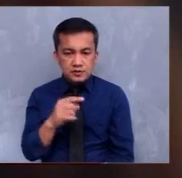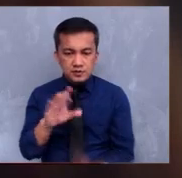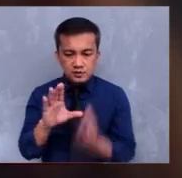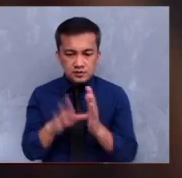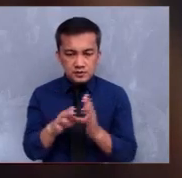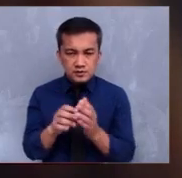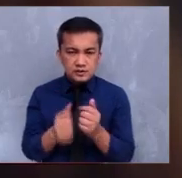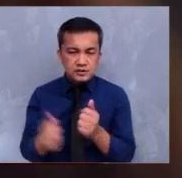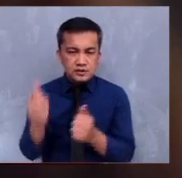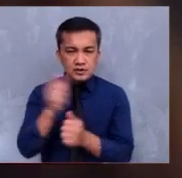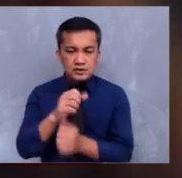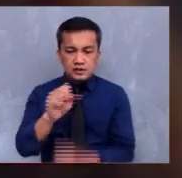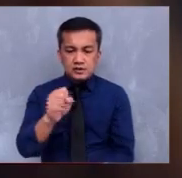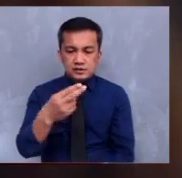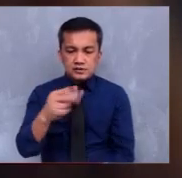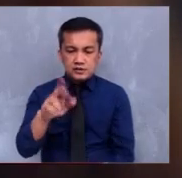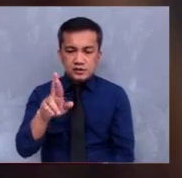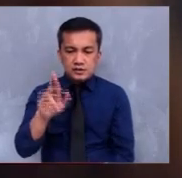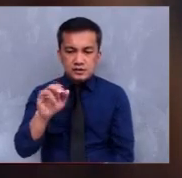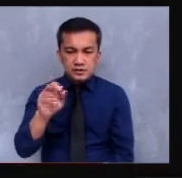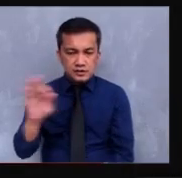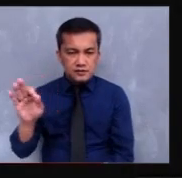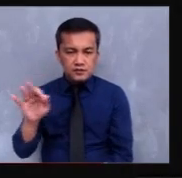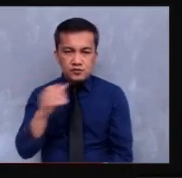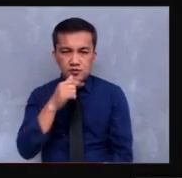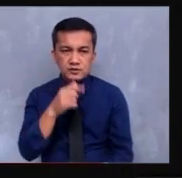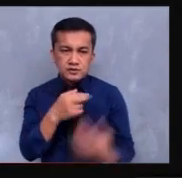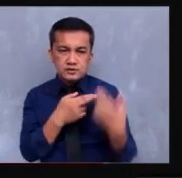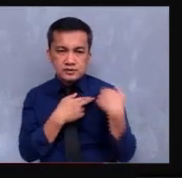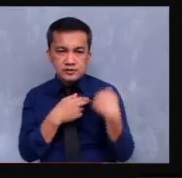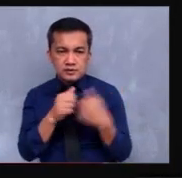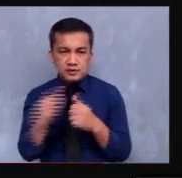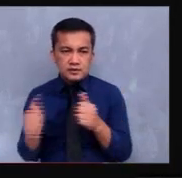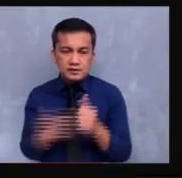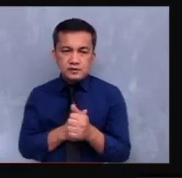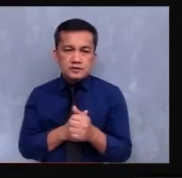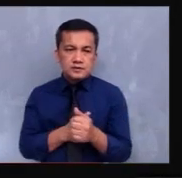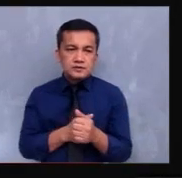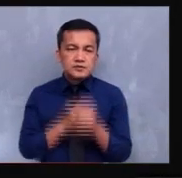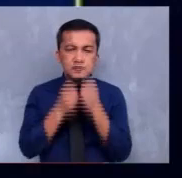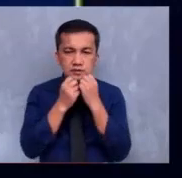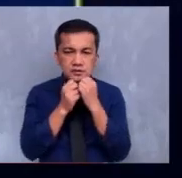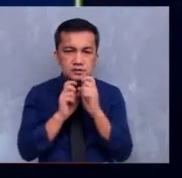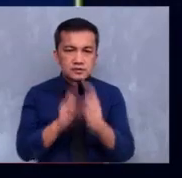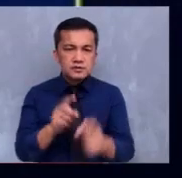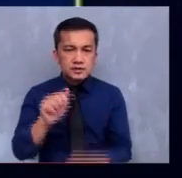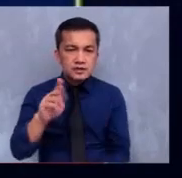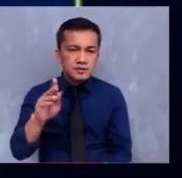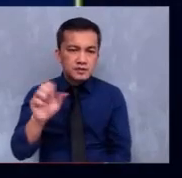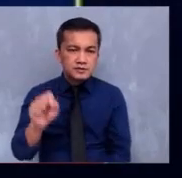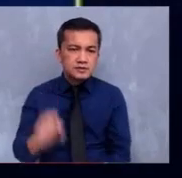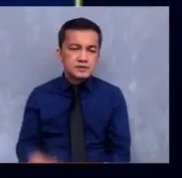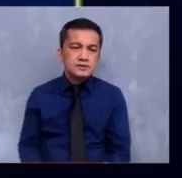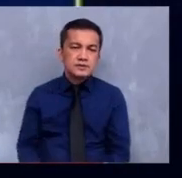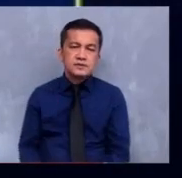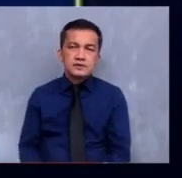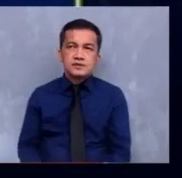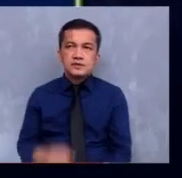Sheriff Abbas kung sino sa tingin niya ang nasa likod nito. Matipid naman ang sagot ni Abbas sa issue. So, since it is